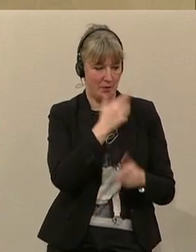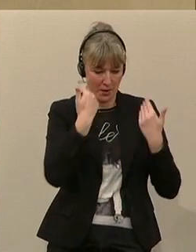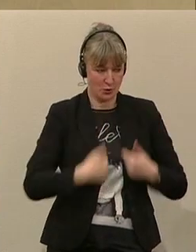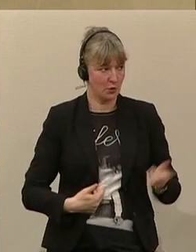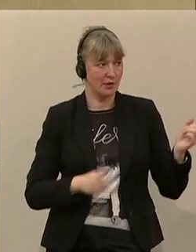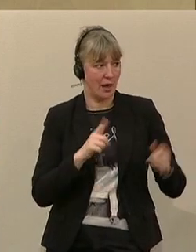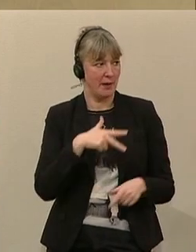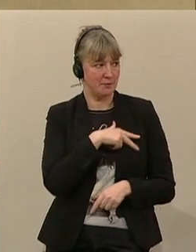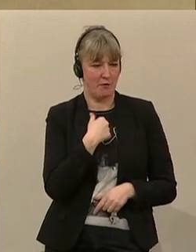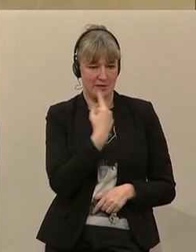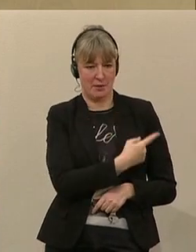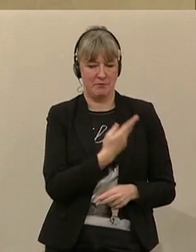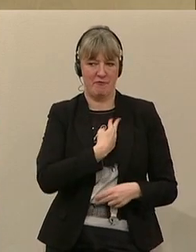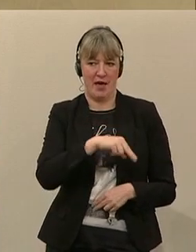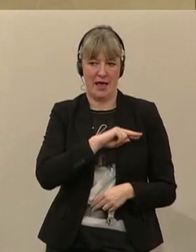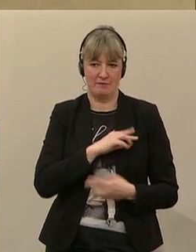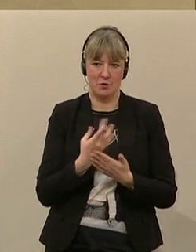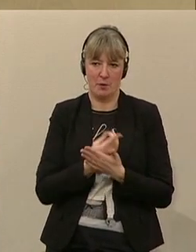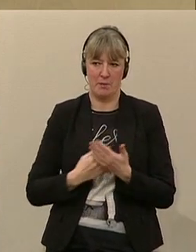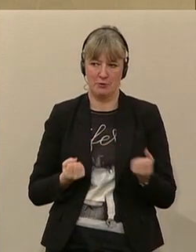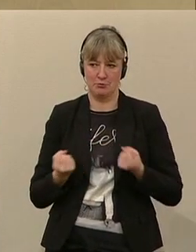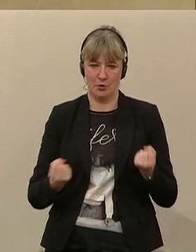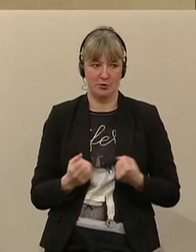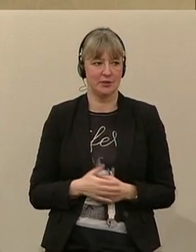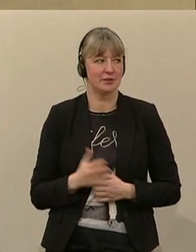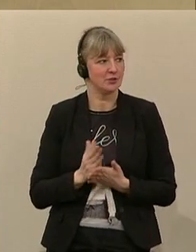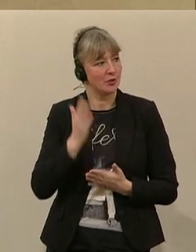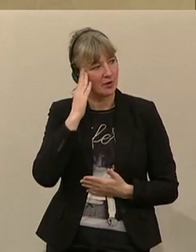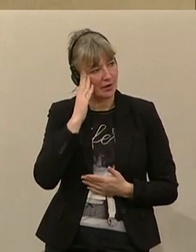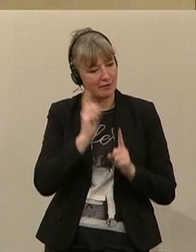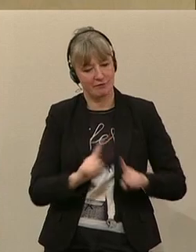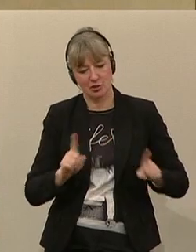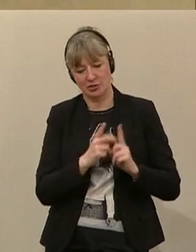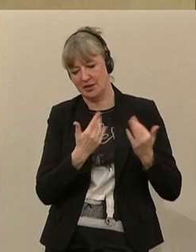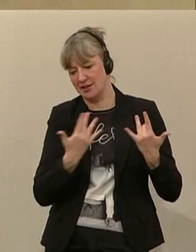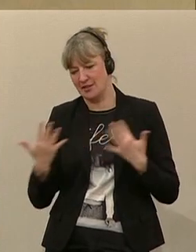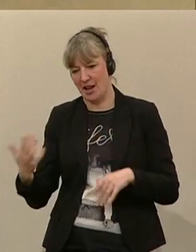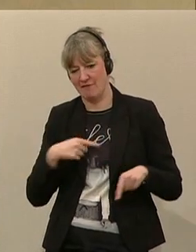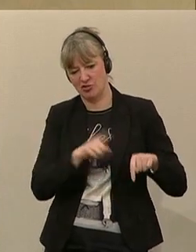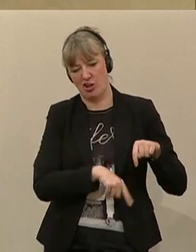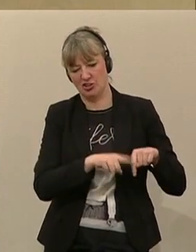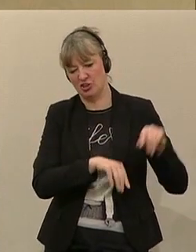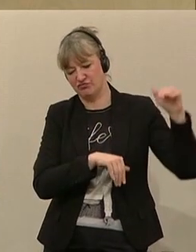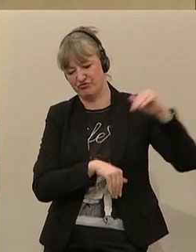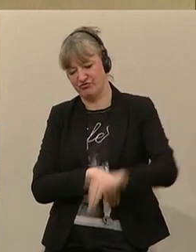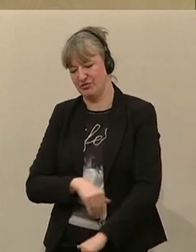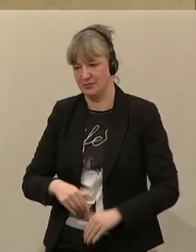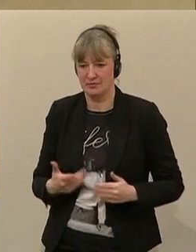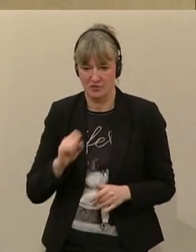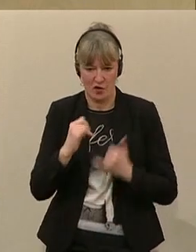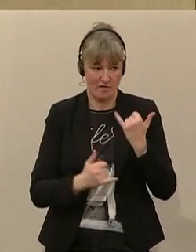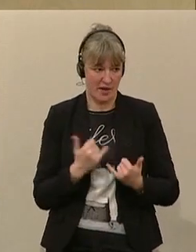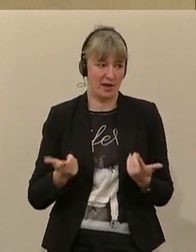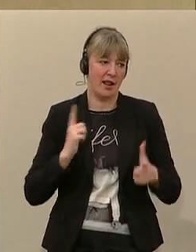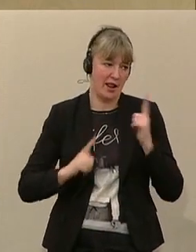aber die SPÖ war verantwortlich für die Bildungspolitik und wir kennen ja verschiedenste Zahlen und Eckdaten, was da schlechter geworden ist in diesen 12 Jahren und leider